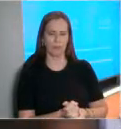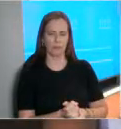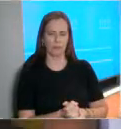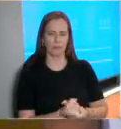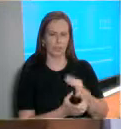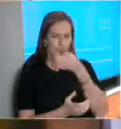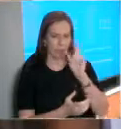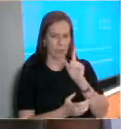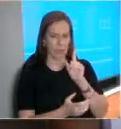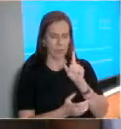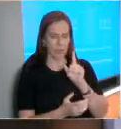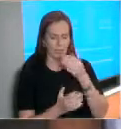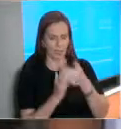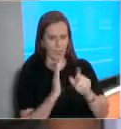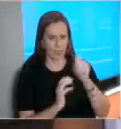אתה שואל מי התקפל ליברמן או...